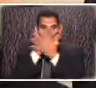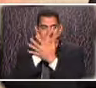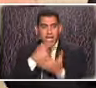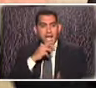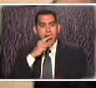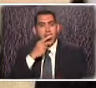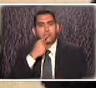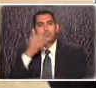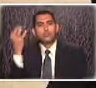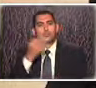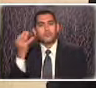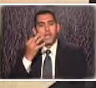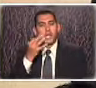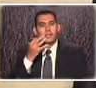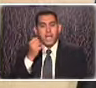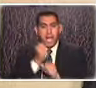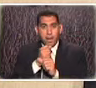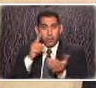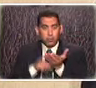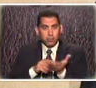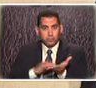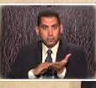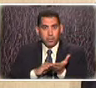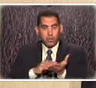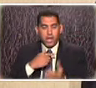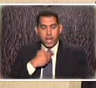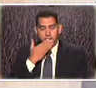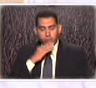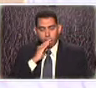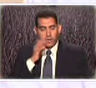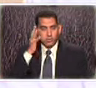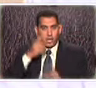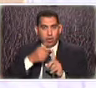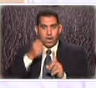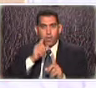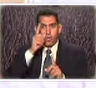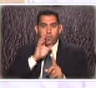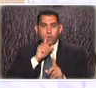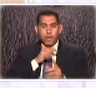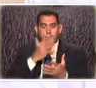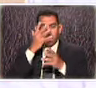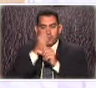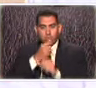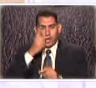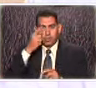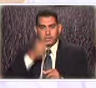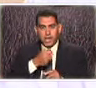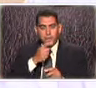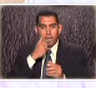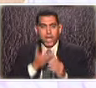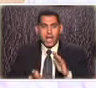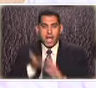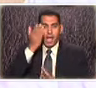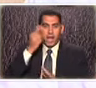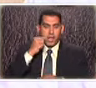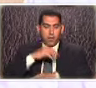التشويش ويشكك في الخطاب الاسلامي الحمد لله وصلى الله على سيدنا محمد بن عبد الله اكمل الناس